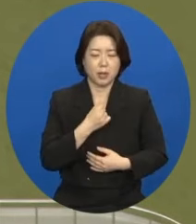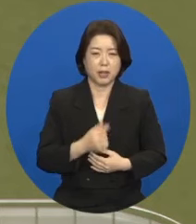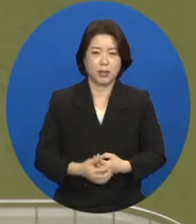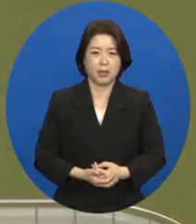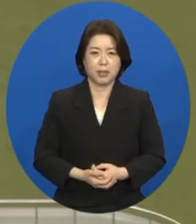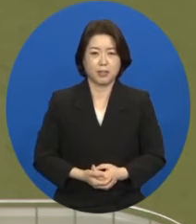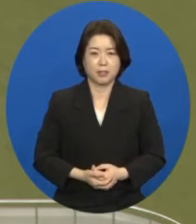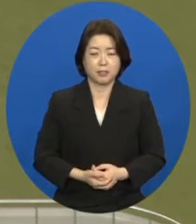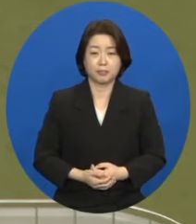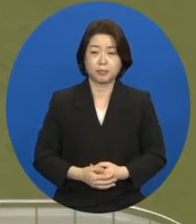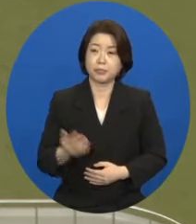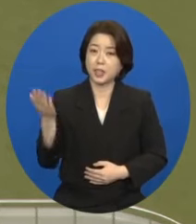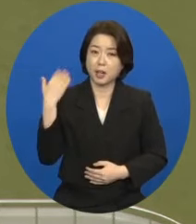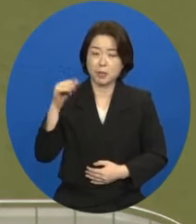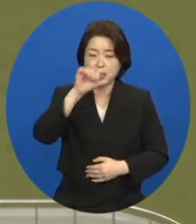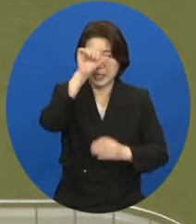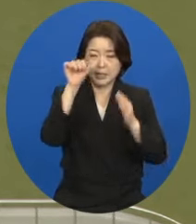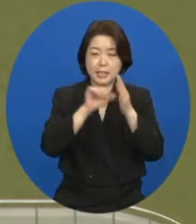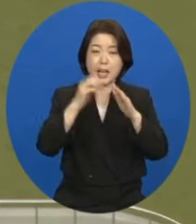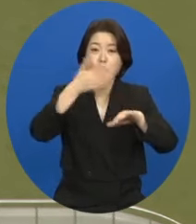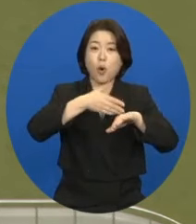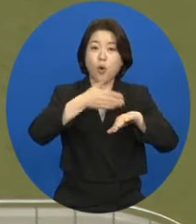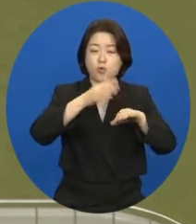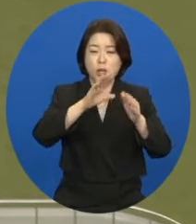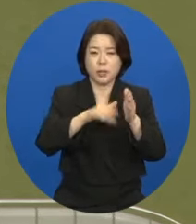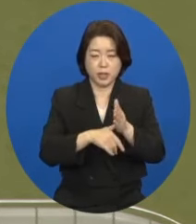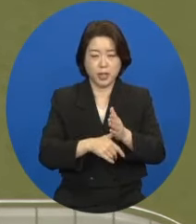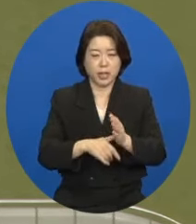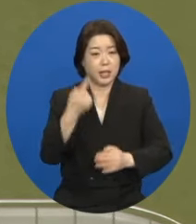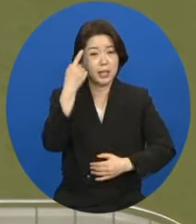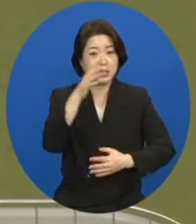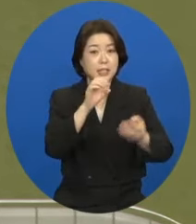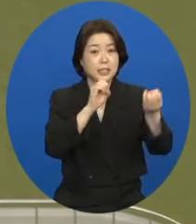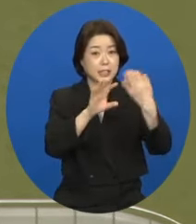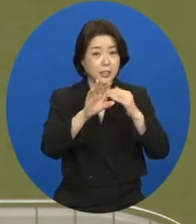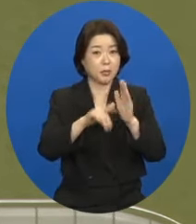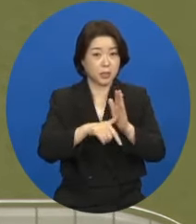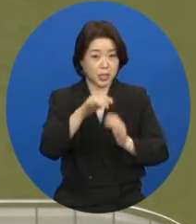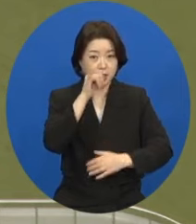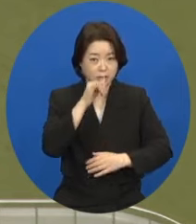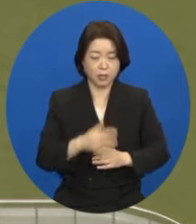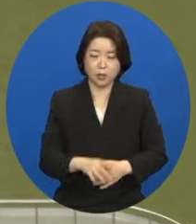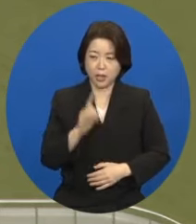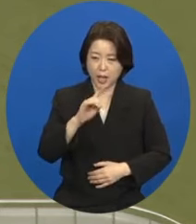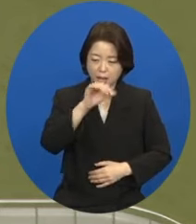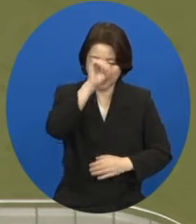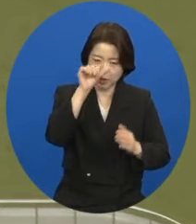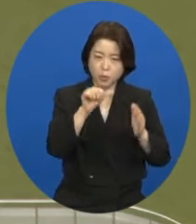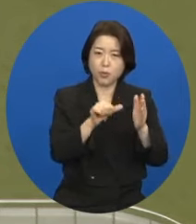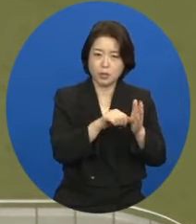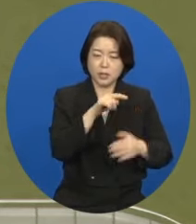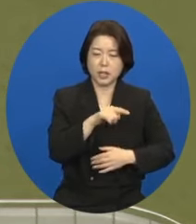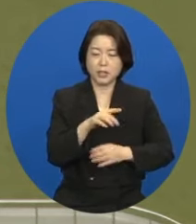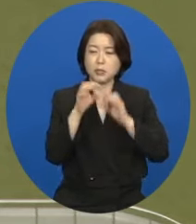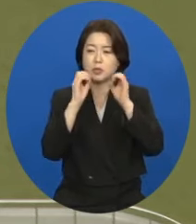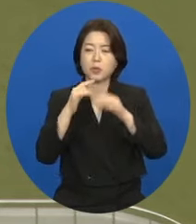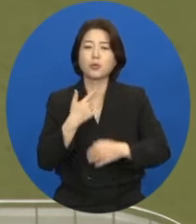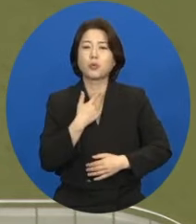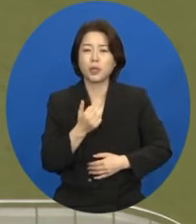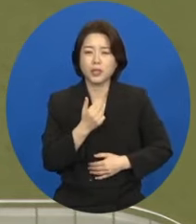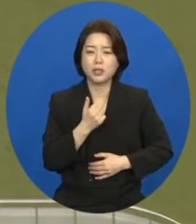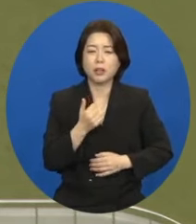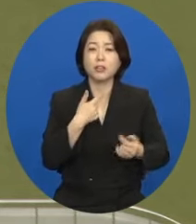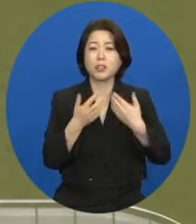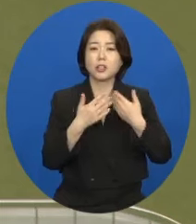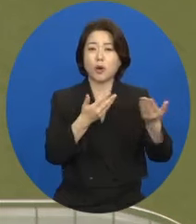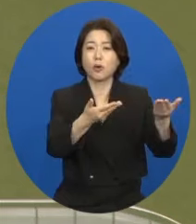얼마 전 장로 아카데미에서 질의응답 시간이 있는데 한 권사님께서 전도 경험을 나눠주셨어요. 전도지를